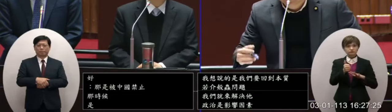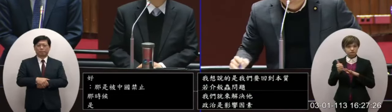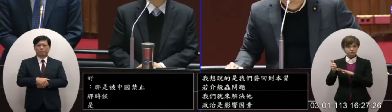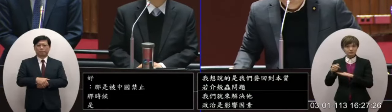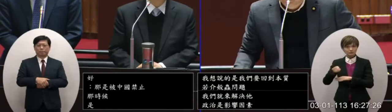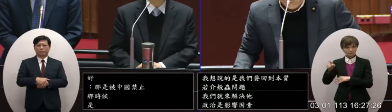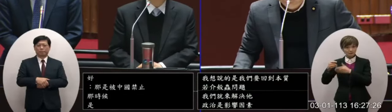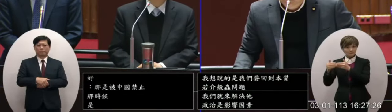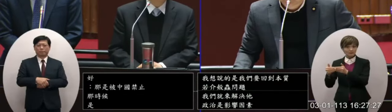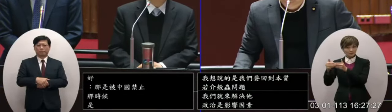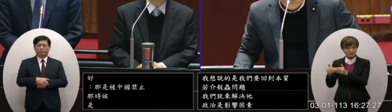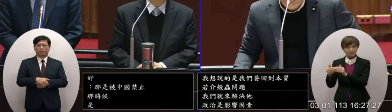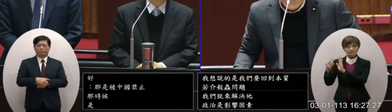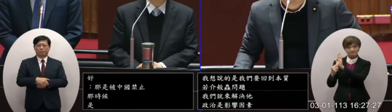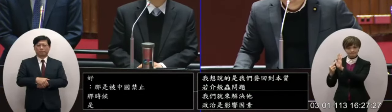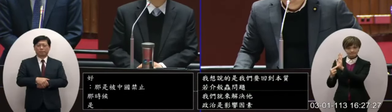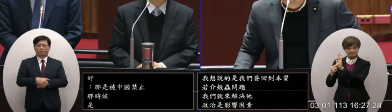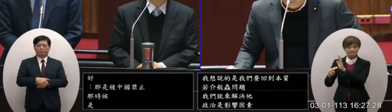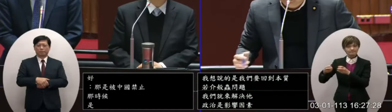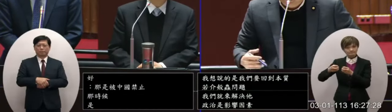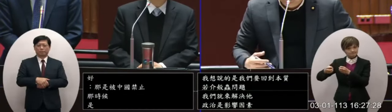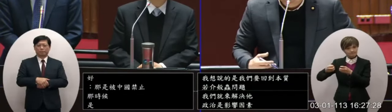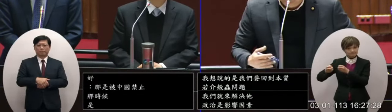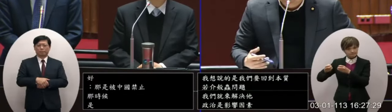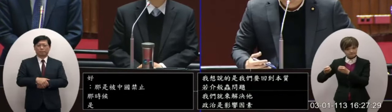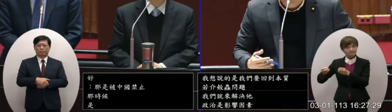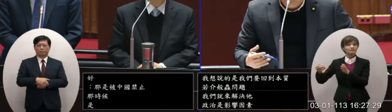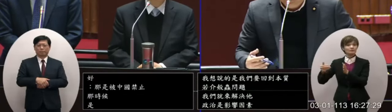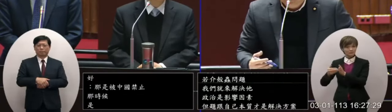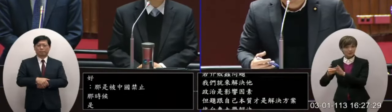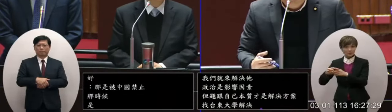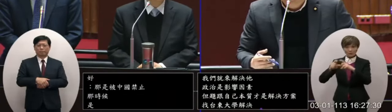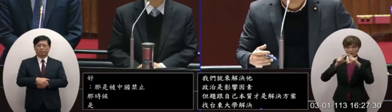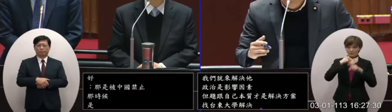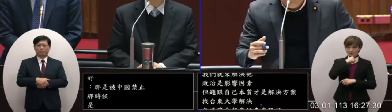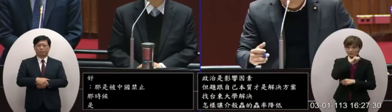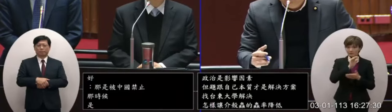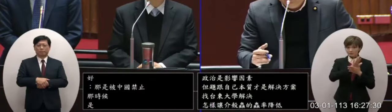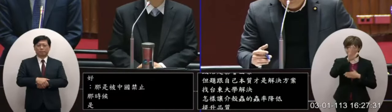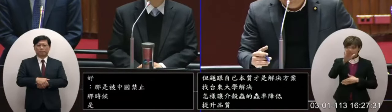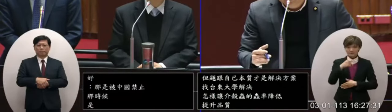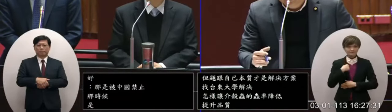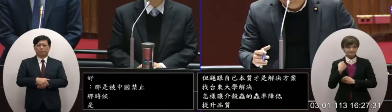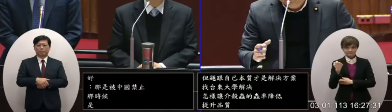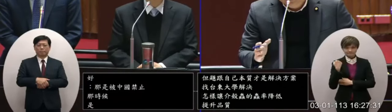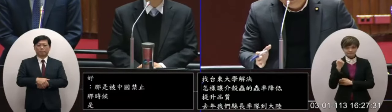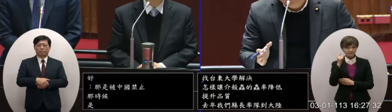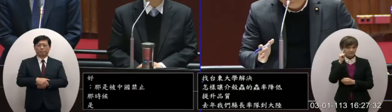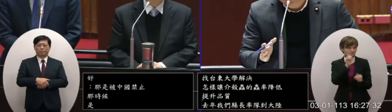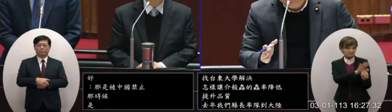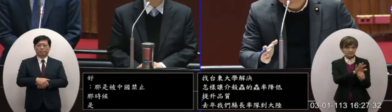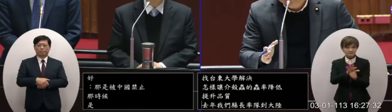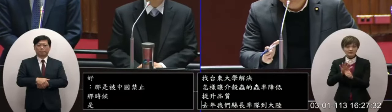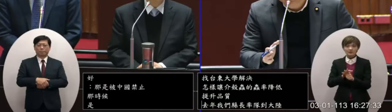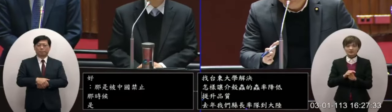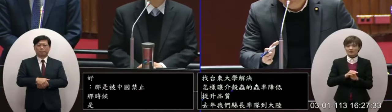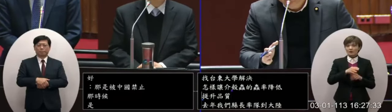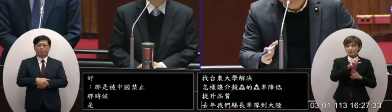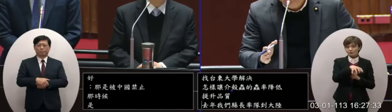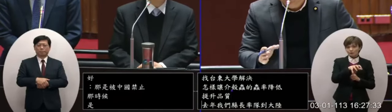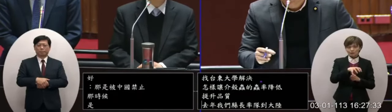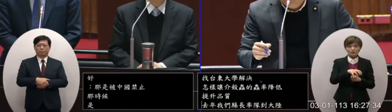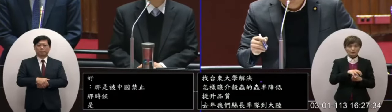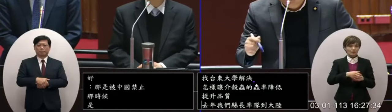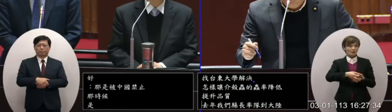做这样的说明跟谈判，所以回来之后也积极的推展这个农业的这个产业外销履